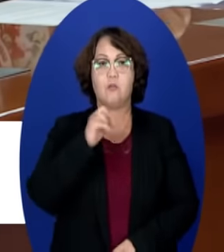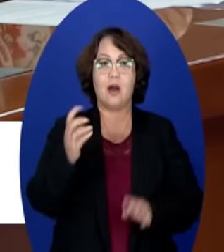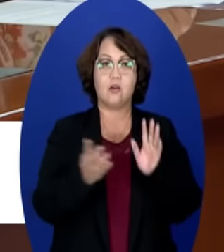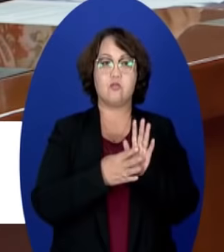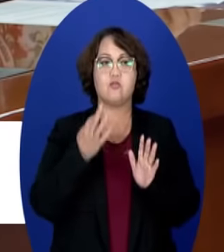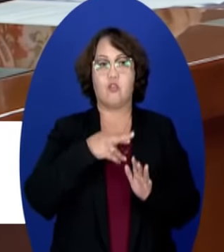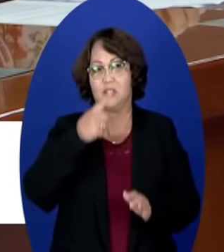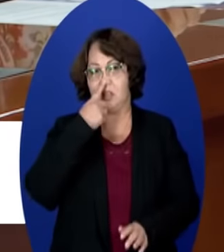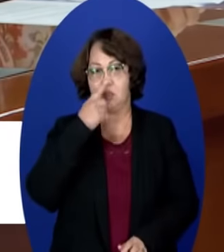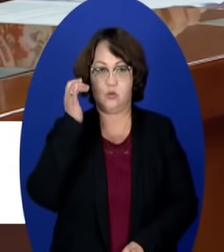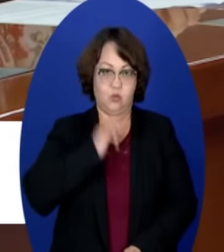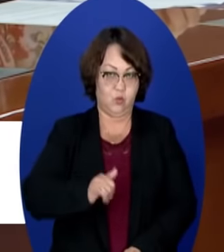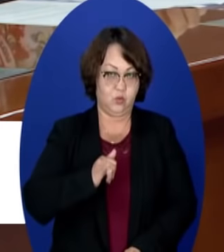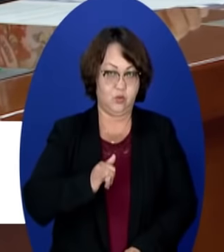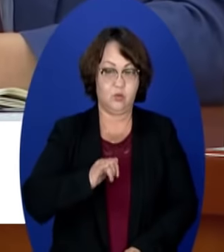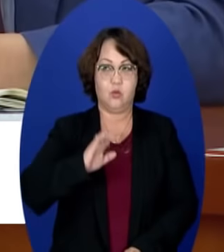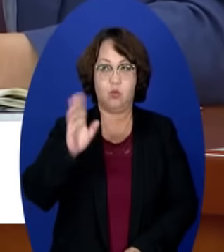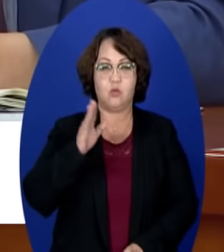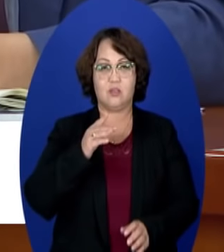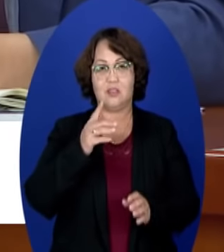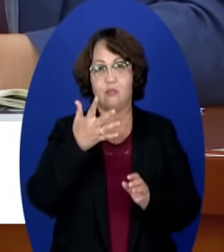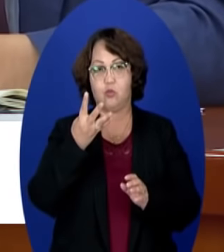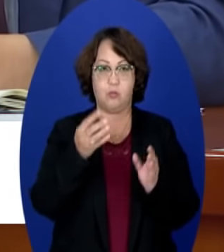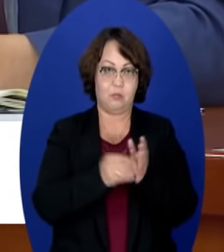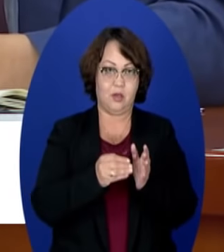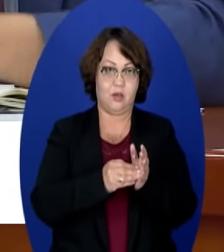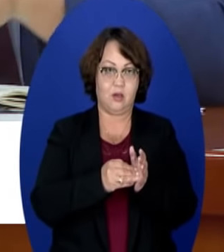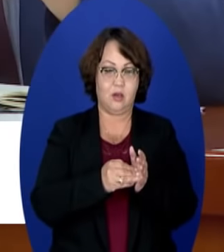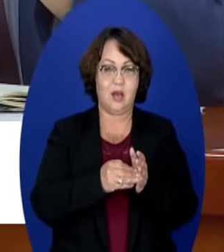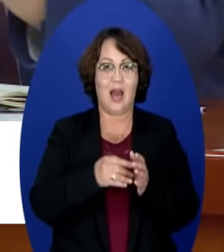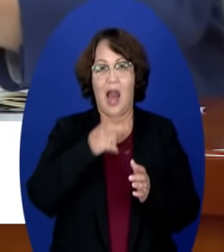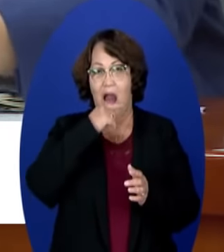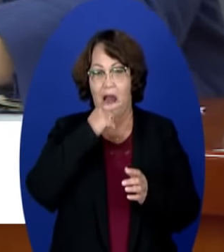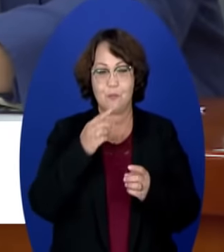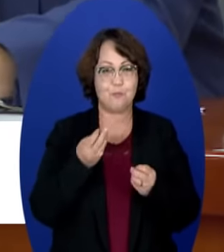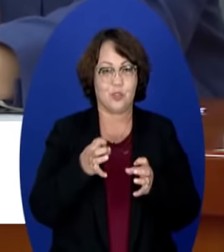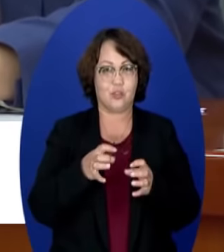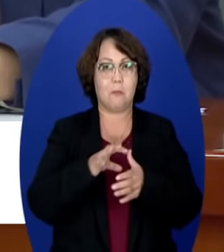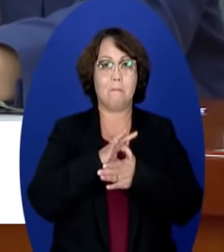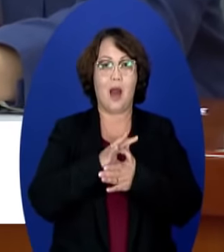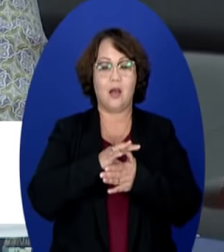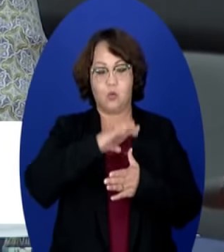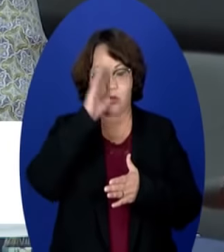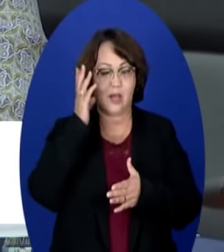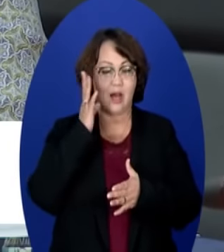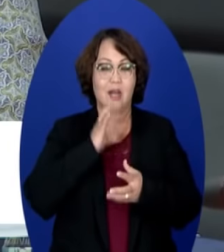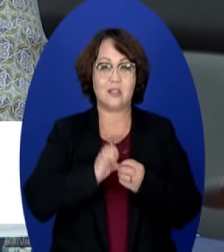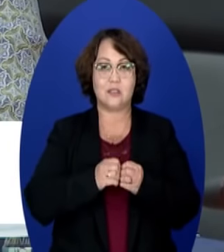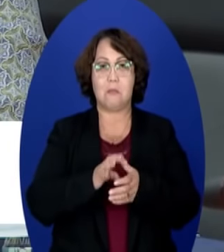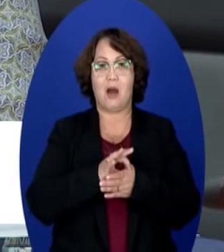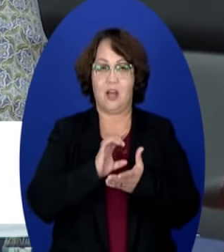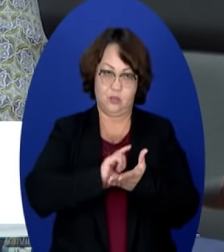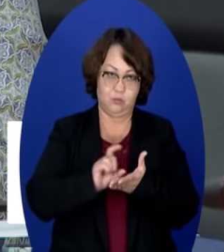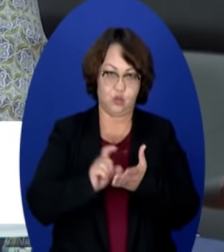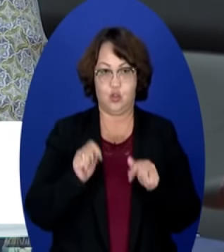2019 онд бүгд найрамдах хятад ард улс руу 54,000 тонн гүн хөлдөөсөн адууны мах дулааны аргаар боловсруулсан мах экспортлжээ.